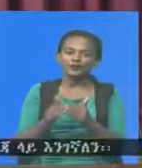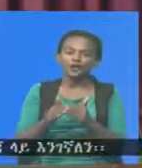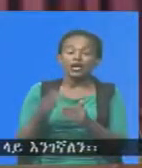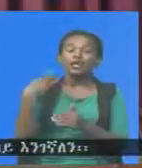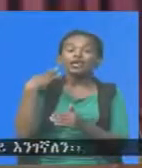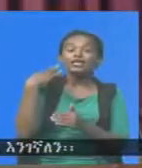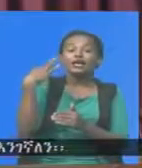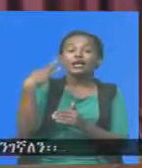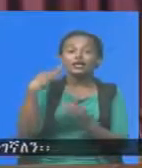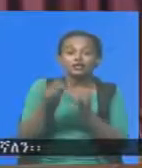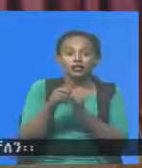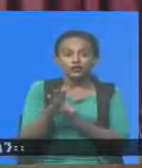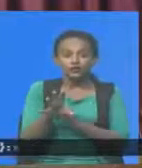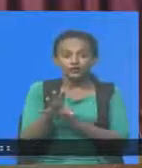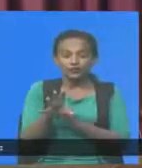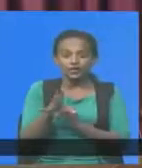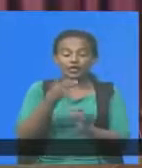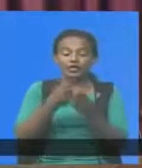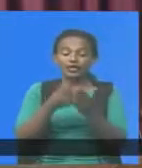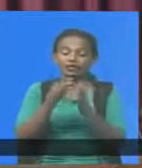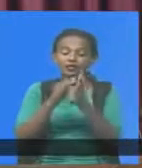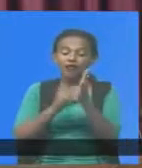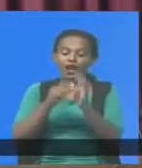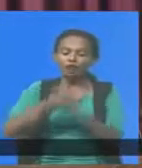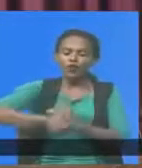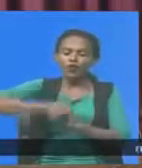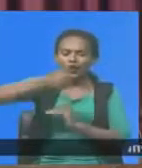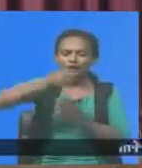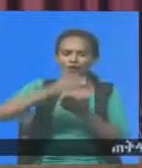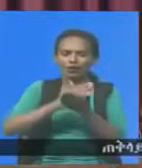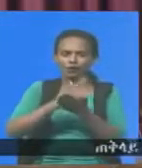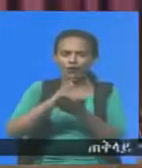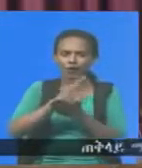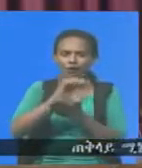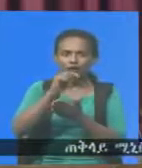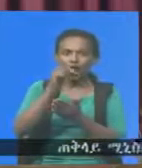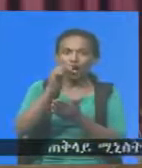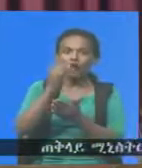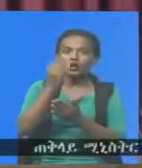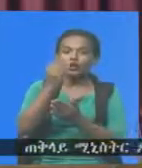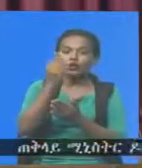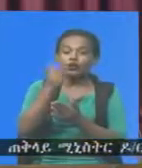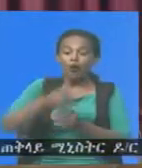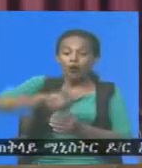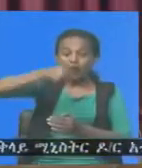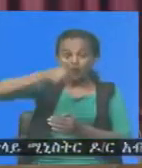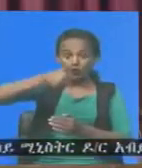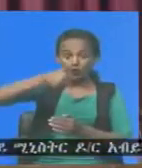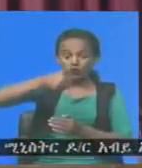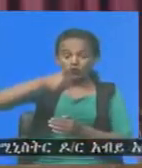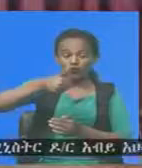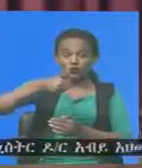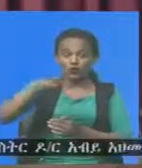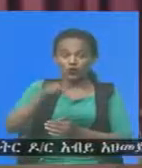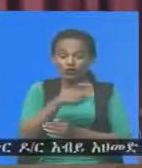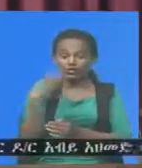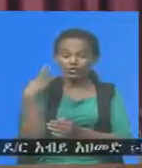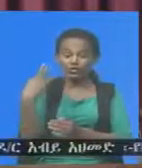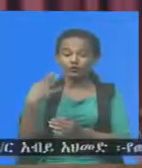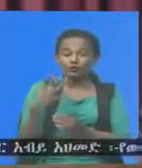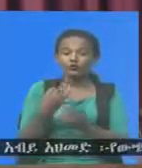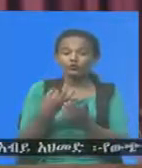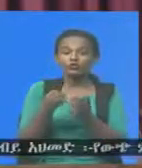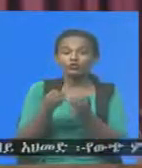የግል ዘርፍ የዚህ ስርዓት ዋነኛ ተዋናይና ምሰሶ የሆነበት ዋናው ምክንያት የግሉ ዘርፍ